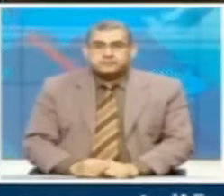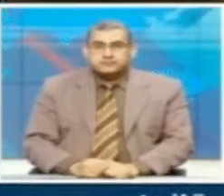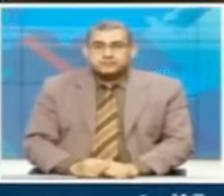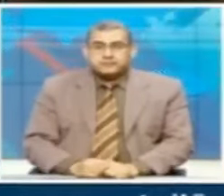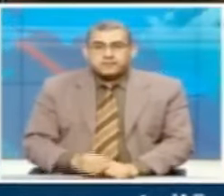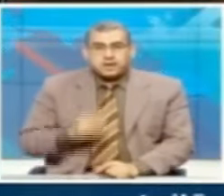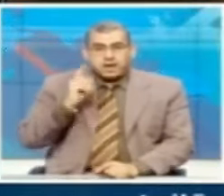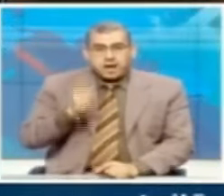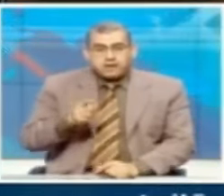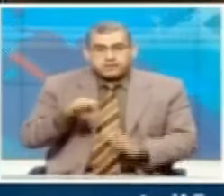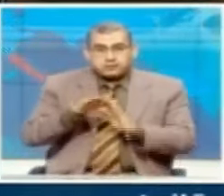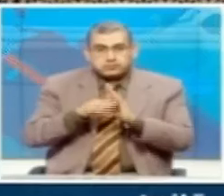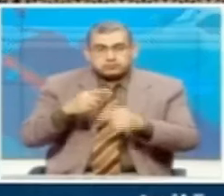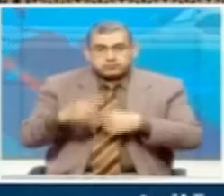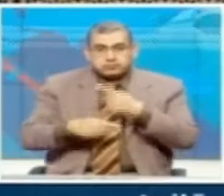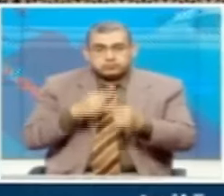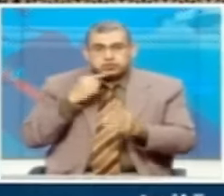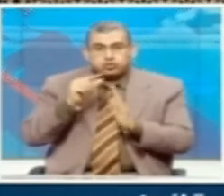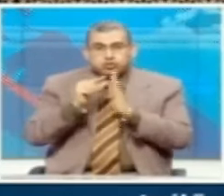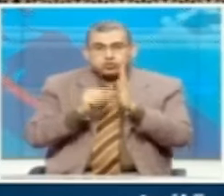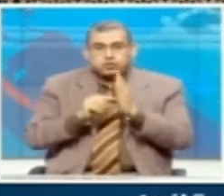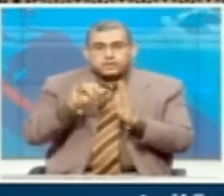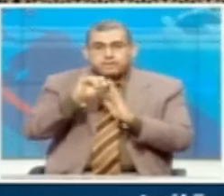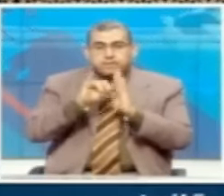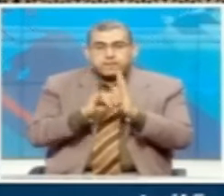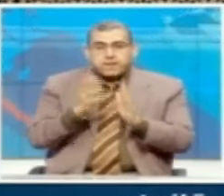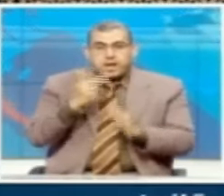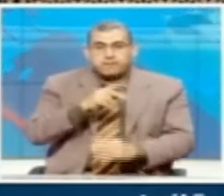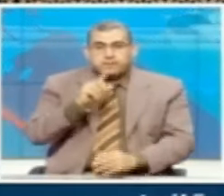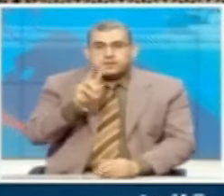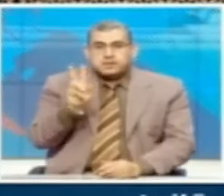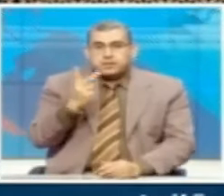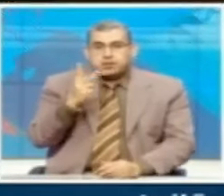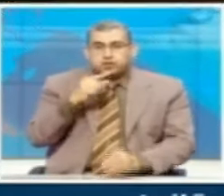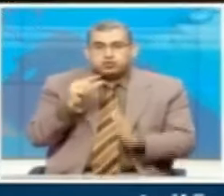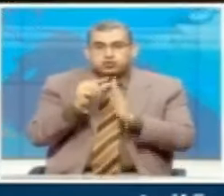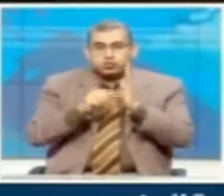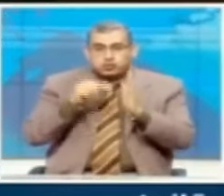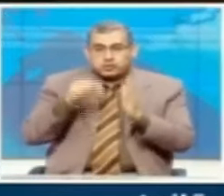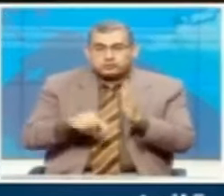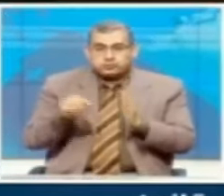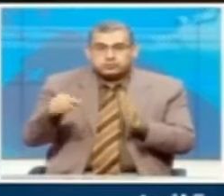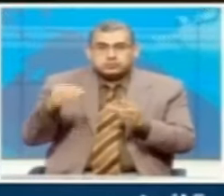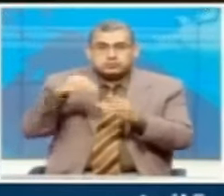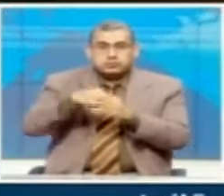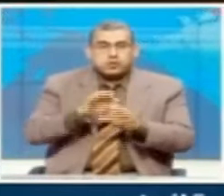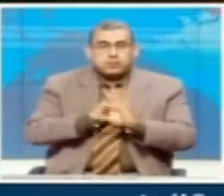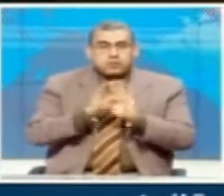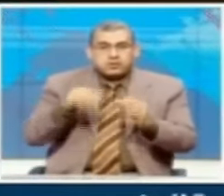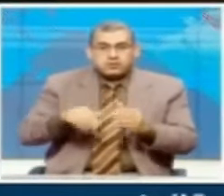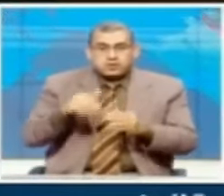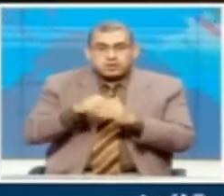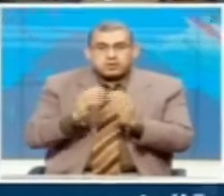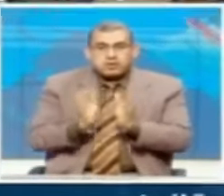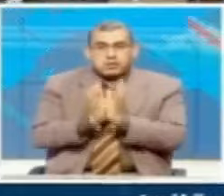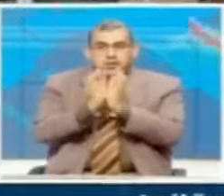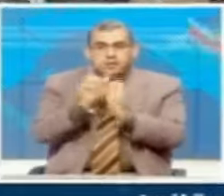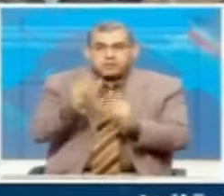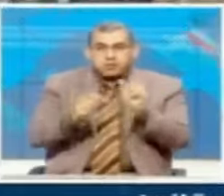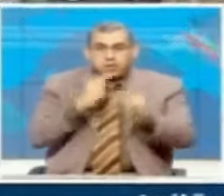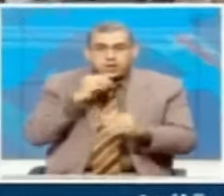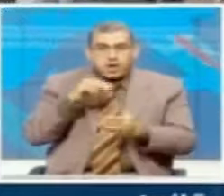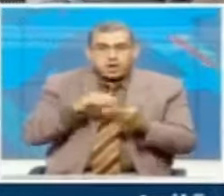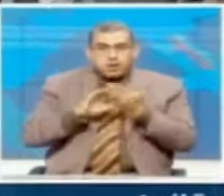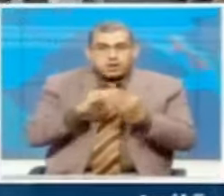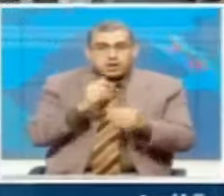تنفيذا للالتزام الدستوري الوارد بالمادة 17 من الدستور والتي تضمن توفير ضمان اجتماعي لمن لا يتمتع